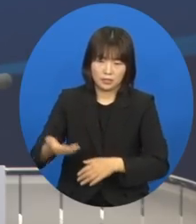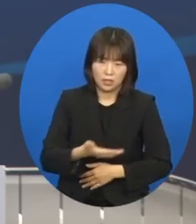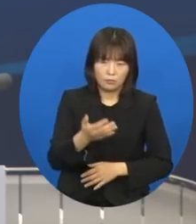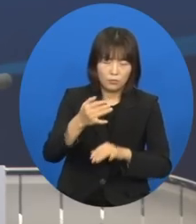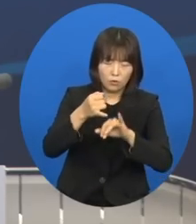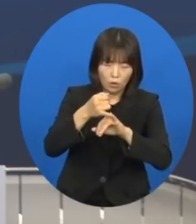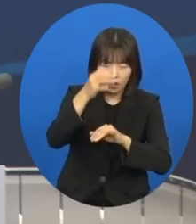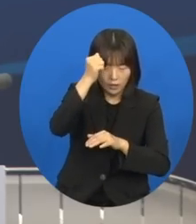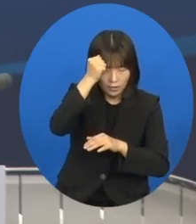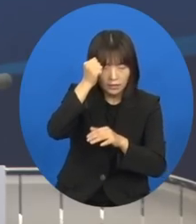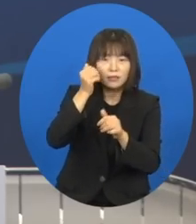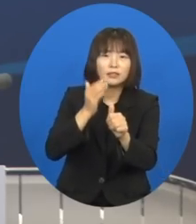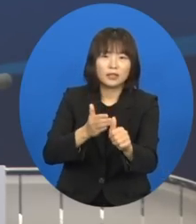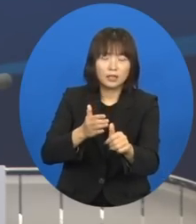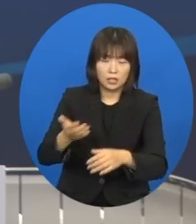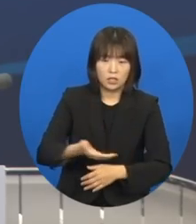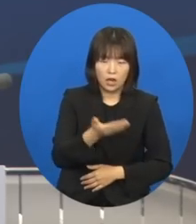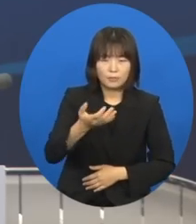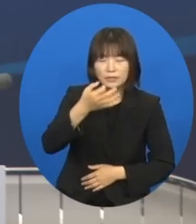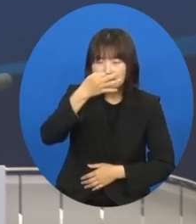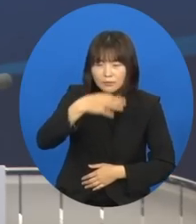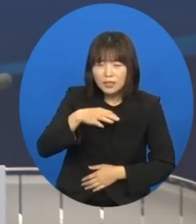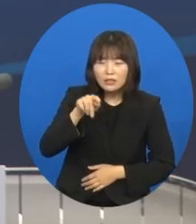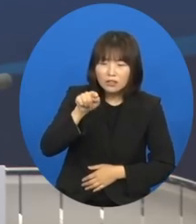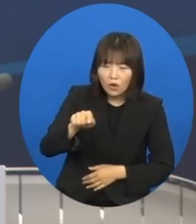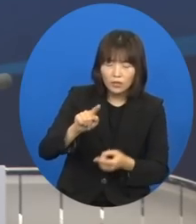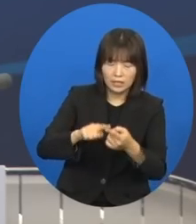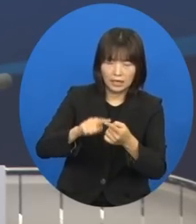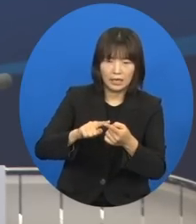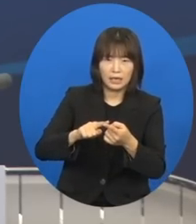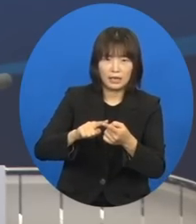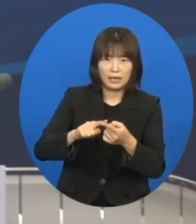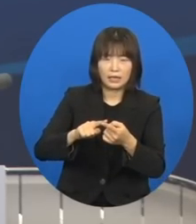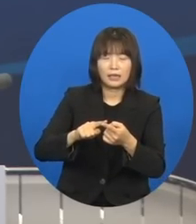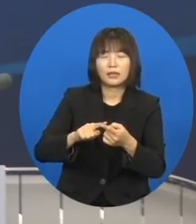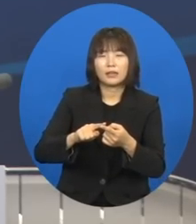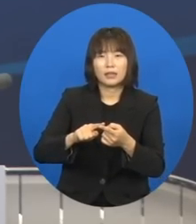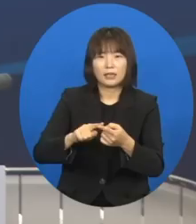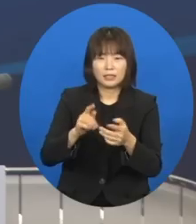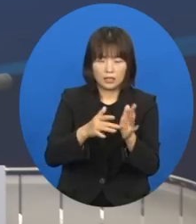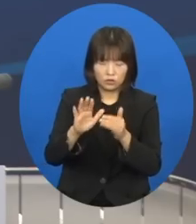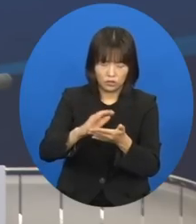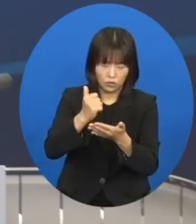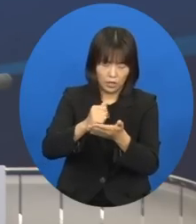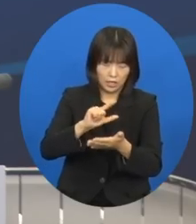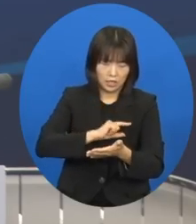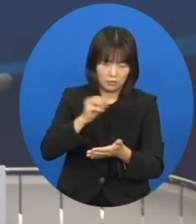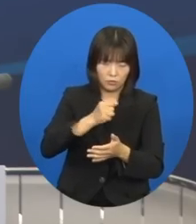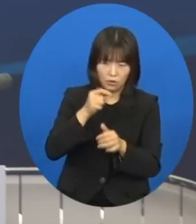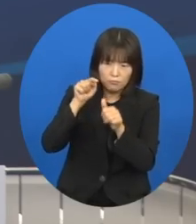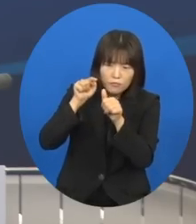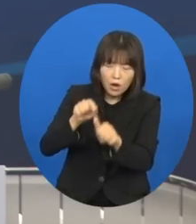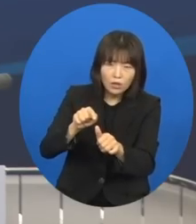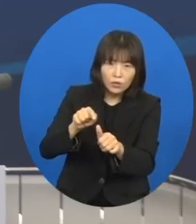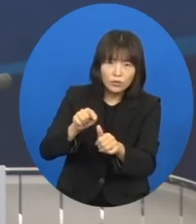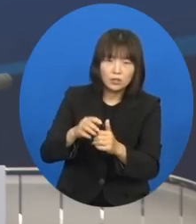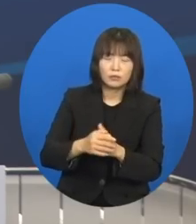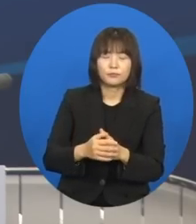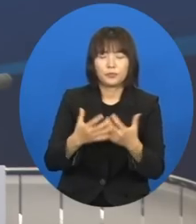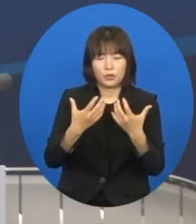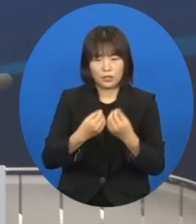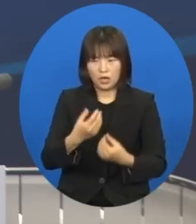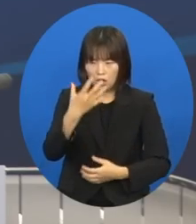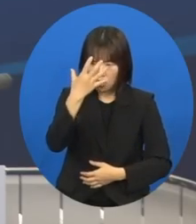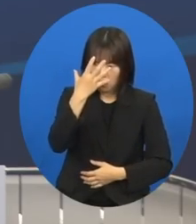여러분들을 힘들게 하는 것을 나사렛 주 예수 그리스도 이름으로 명하노니, 예를 들어서 우울감이 느껴진다, 우울의 영아 예수